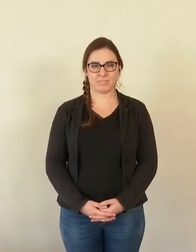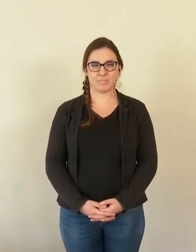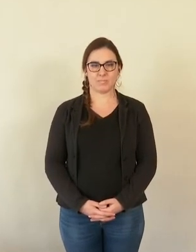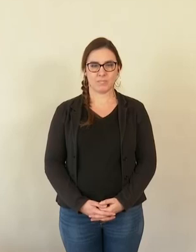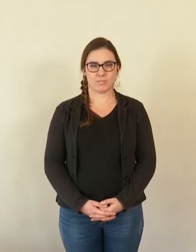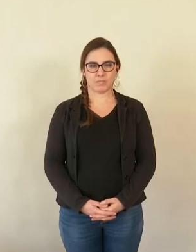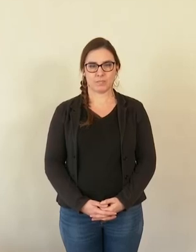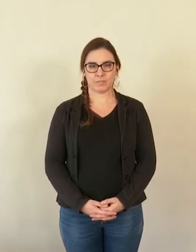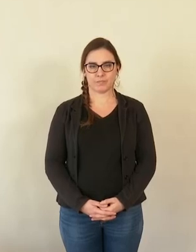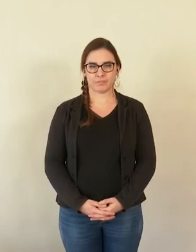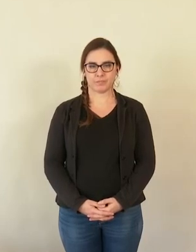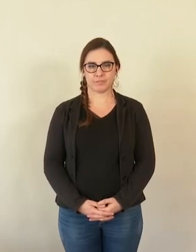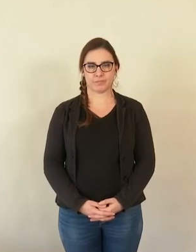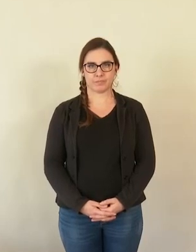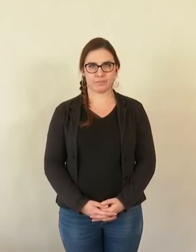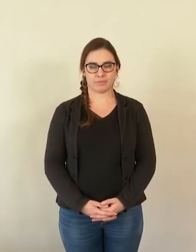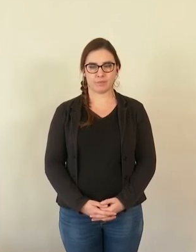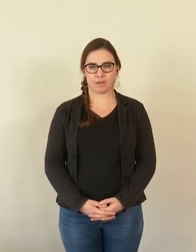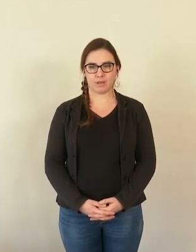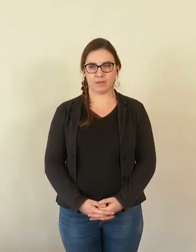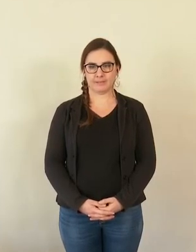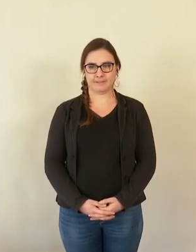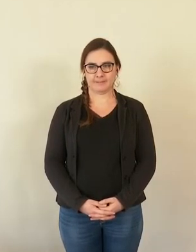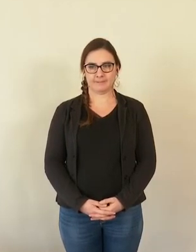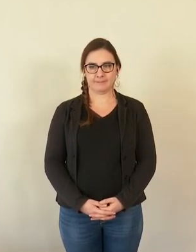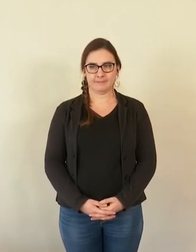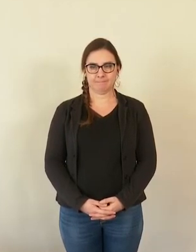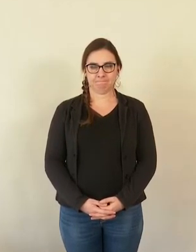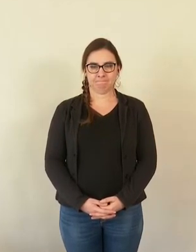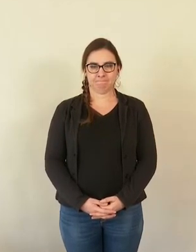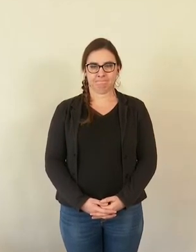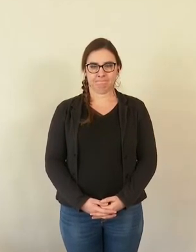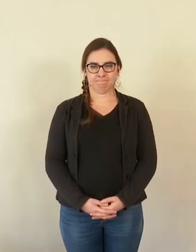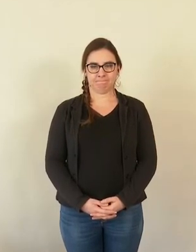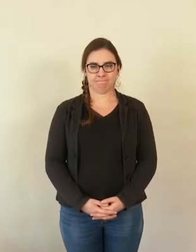Jamel wizi Amel Zenati